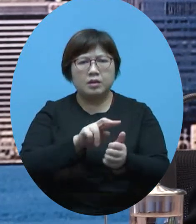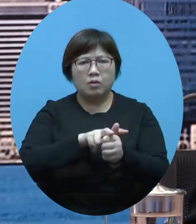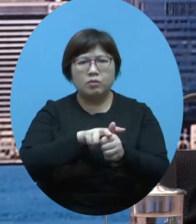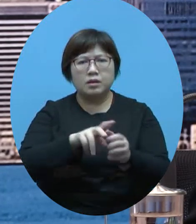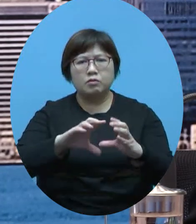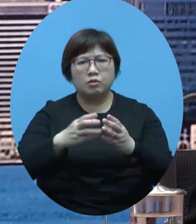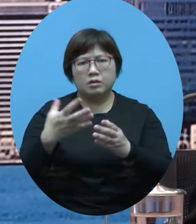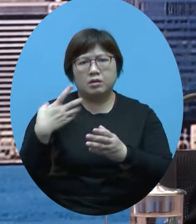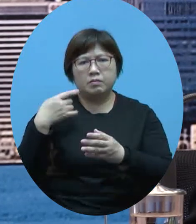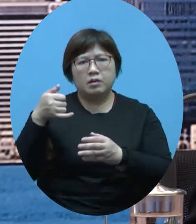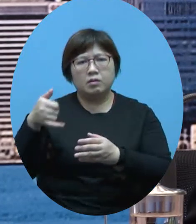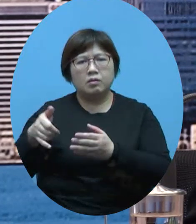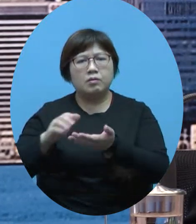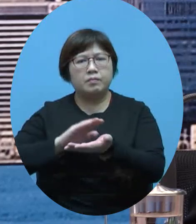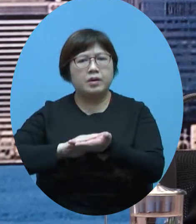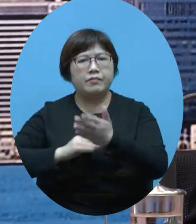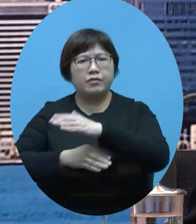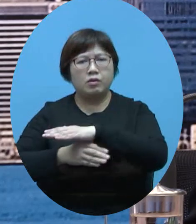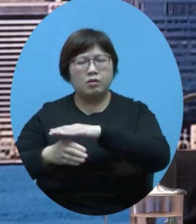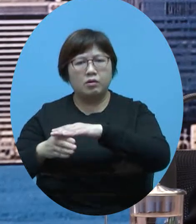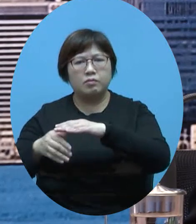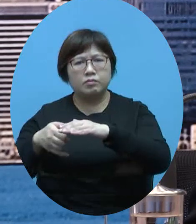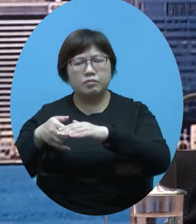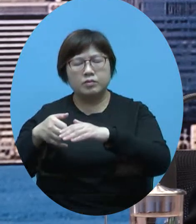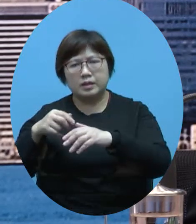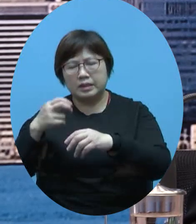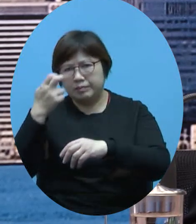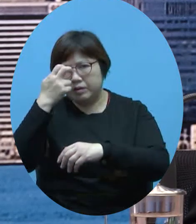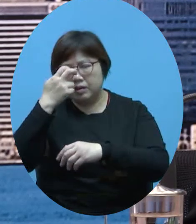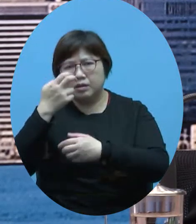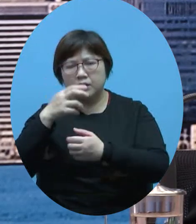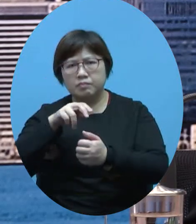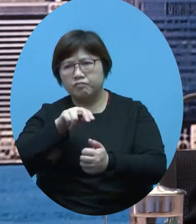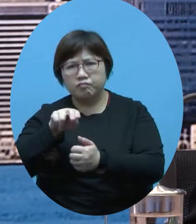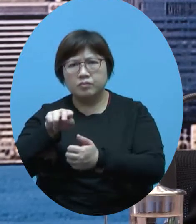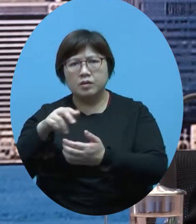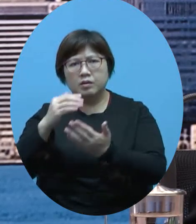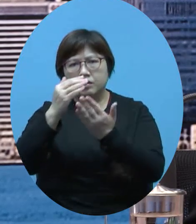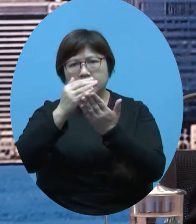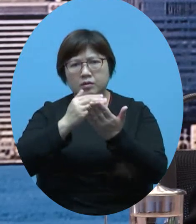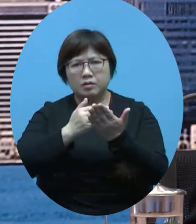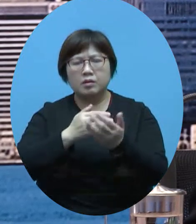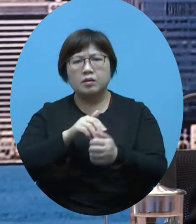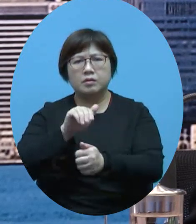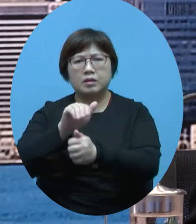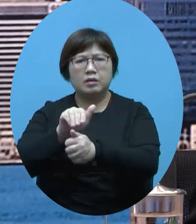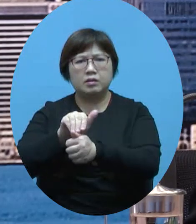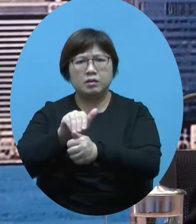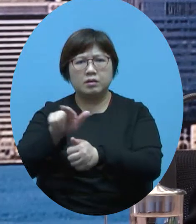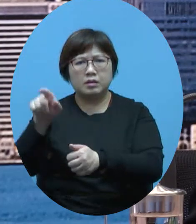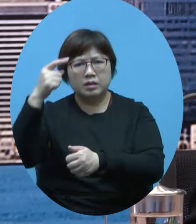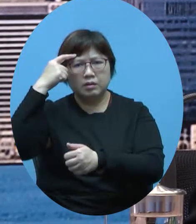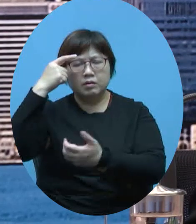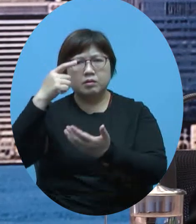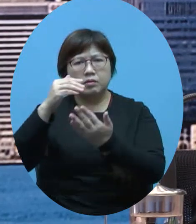都去過有關的病房啦，去檢視護理的程序，也都呢提醒同事相關感染控制的